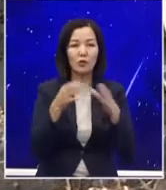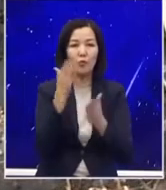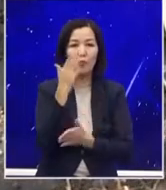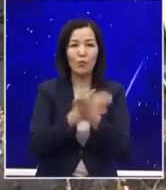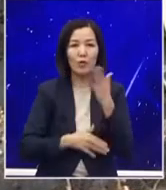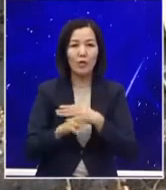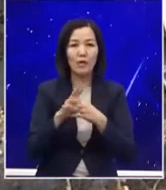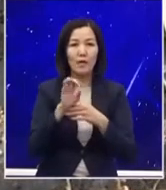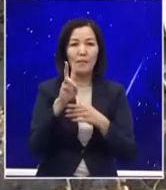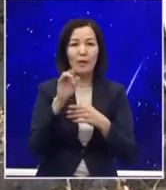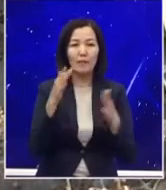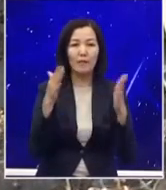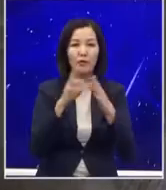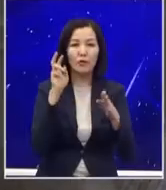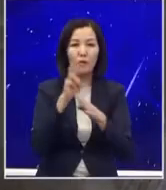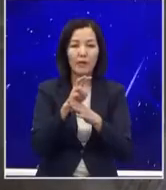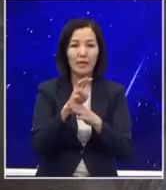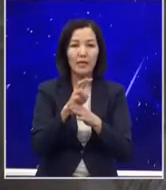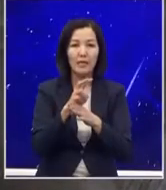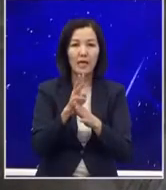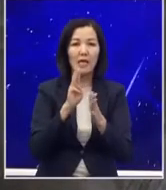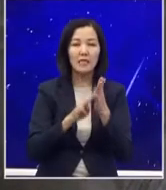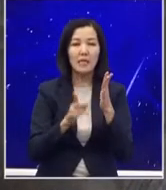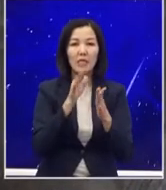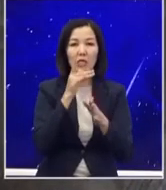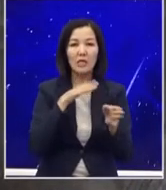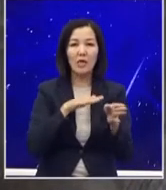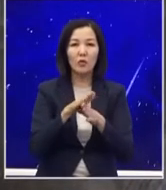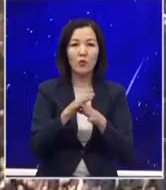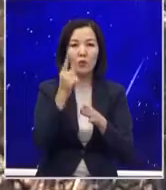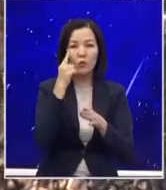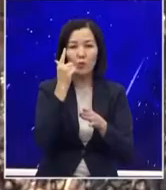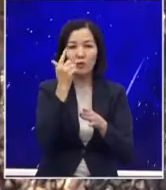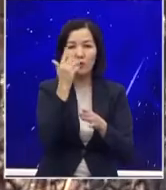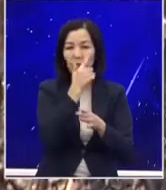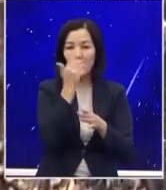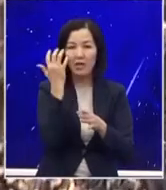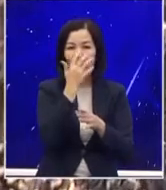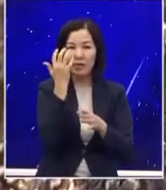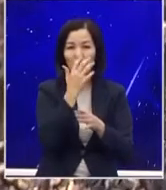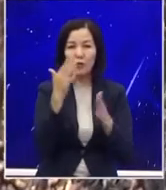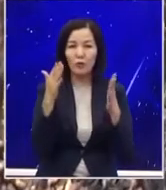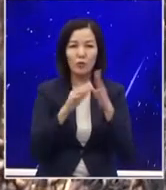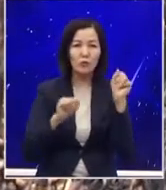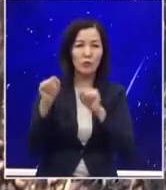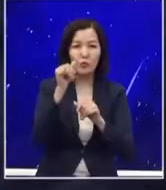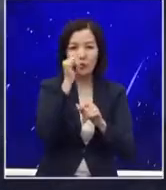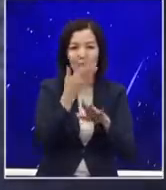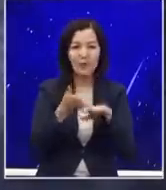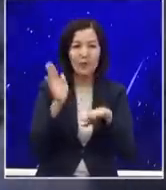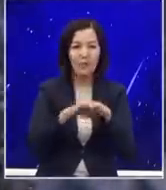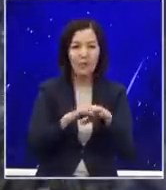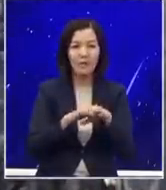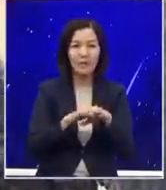Рая Мәмбетованың үйіне барды. Кейуана 80 жаста көзі нашар көреді. Үй шаруасымен айналысуға шамас жетпейді.